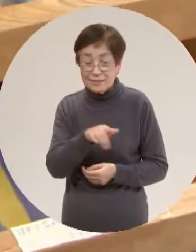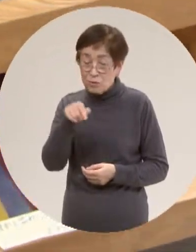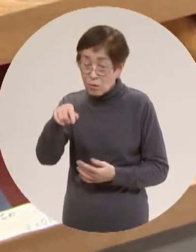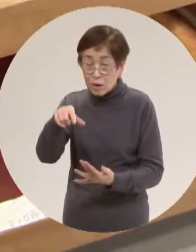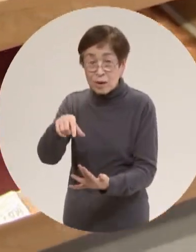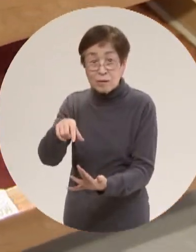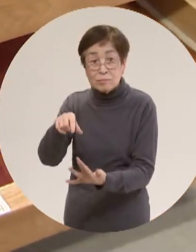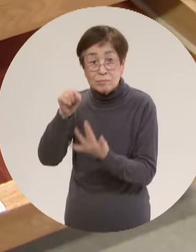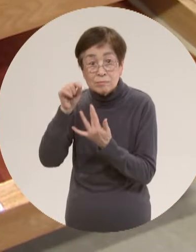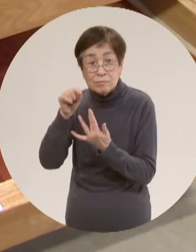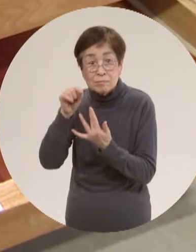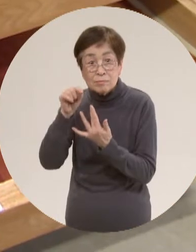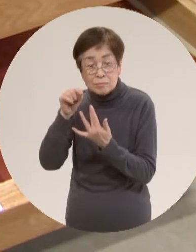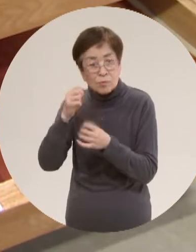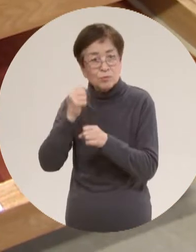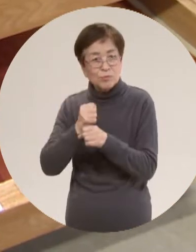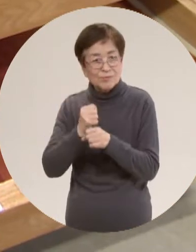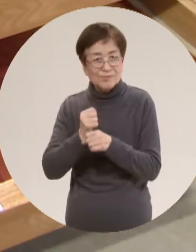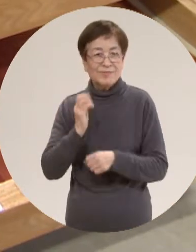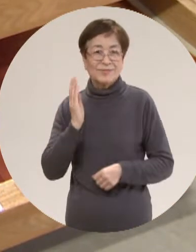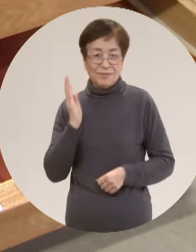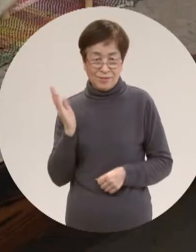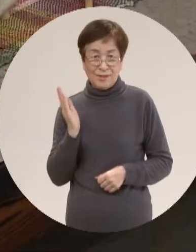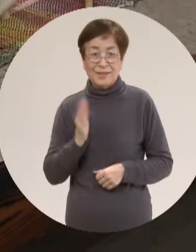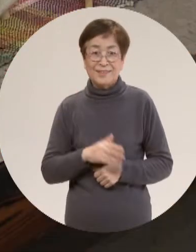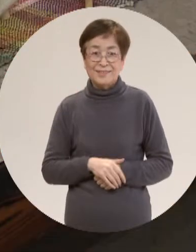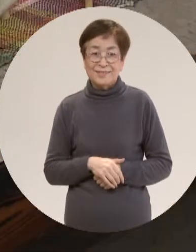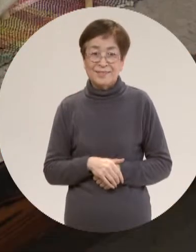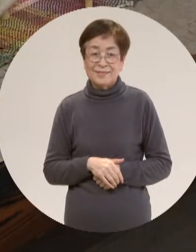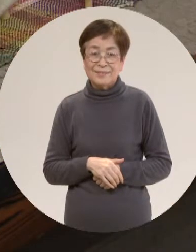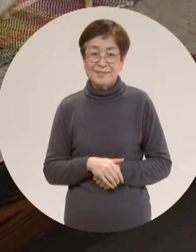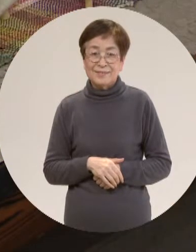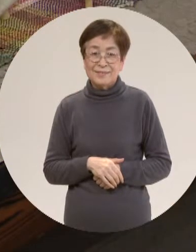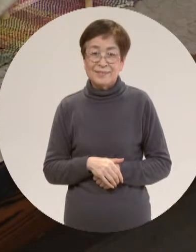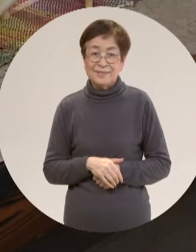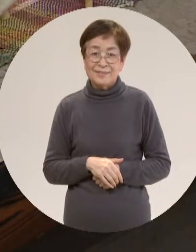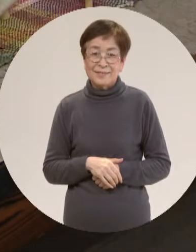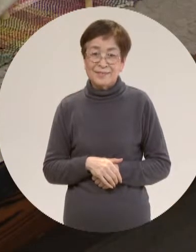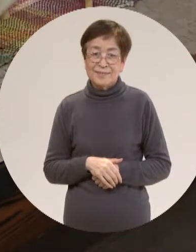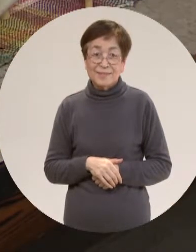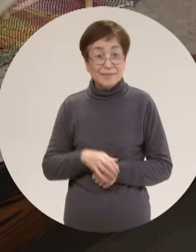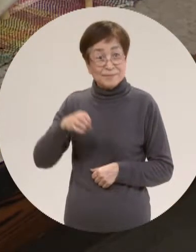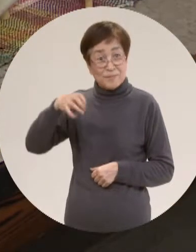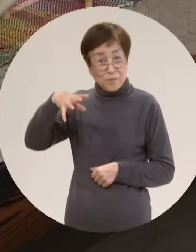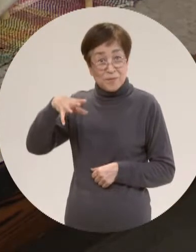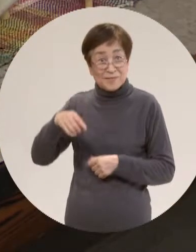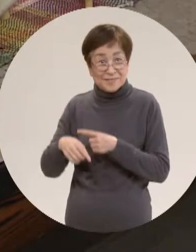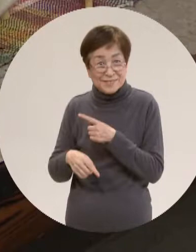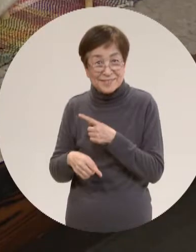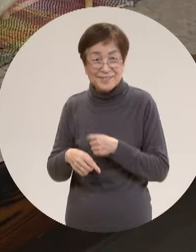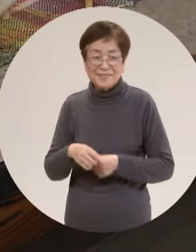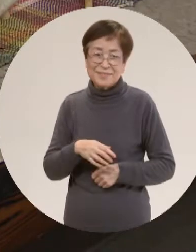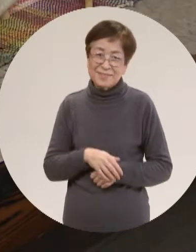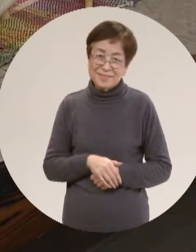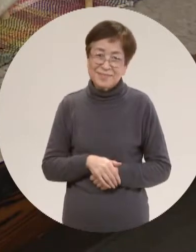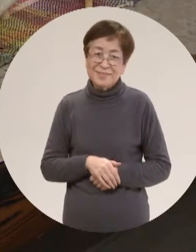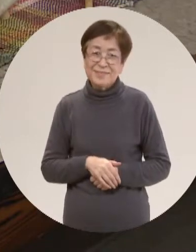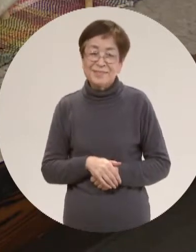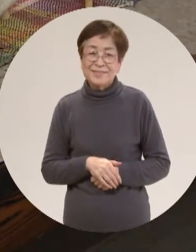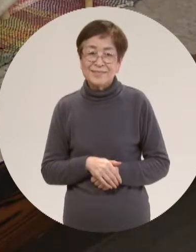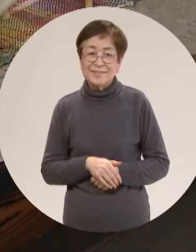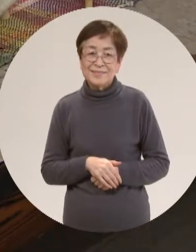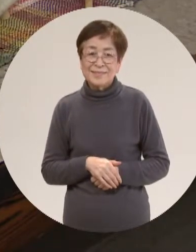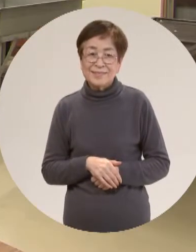杉原紙の中から好きな模様の紙を選んで、こちらランプシェード作りもできるんです。